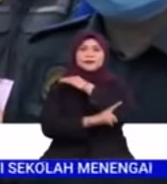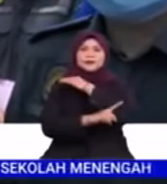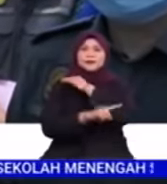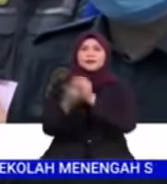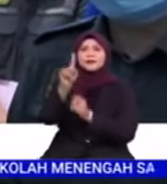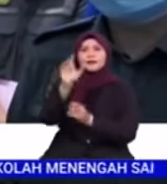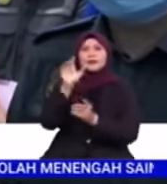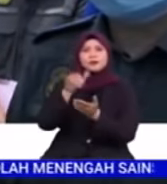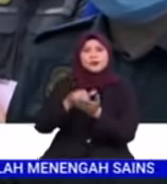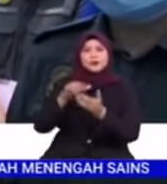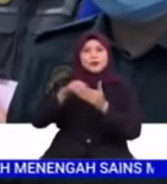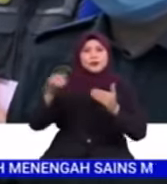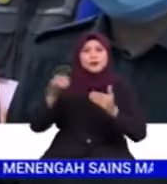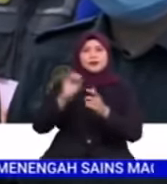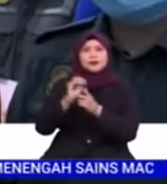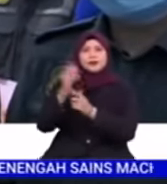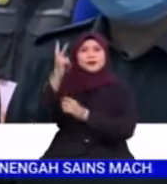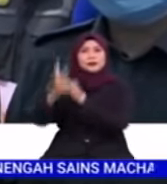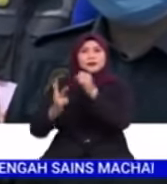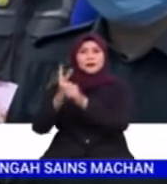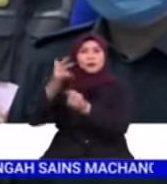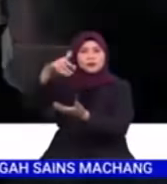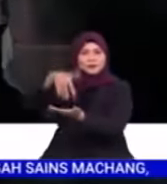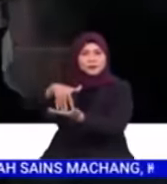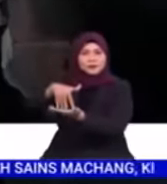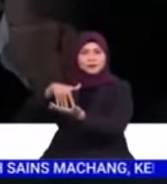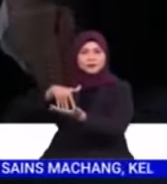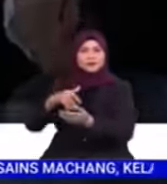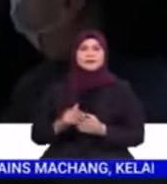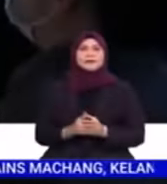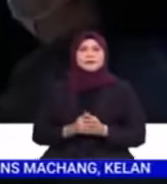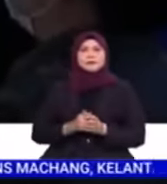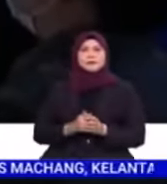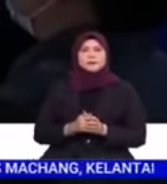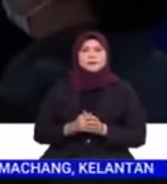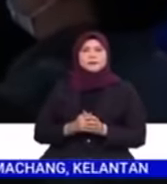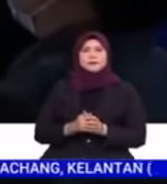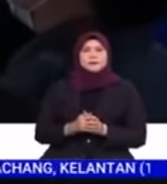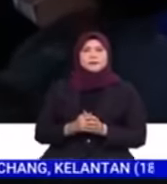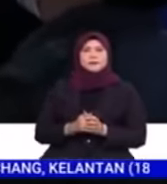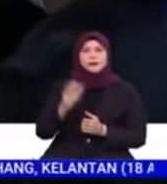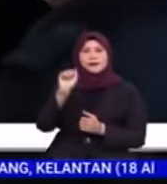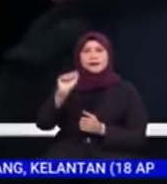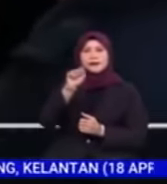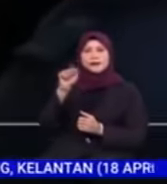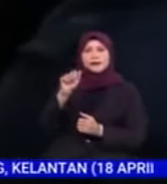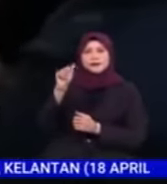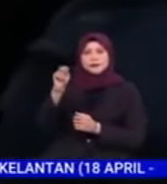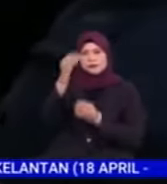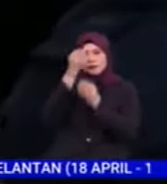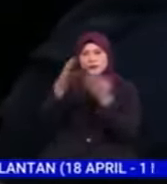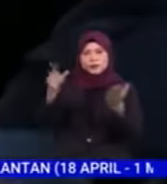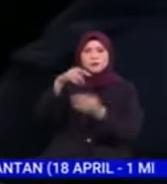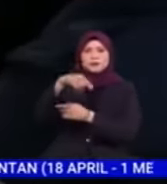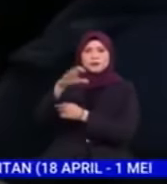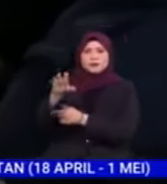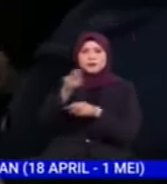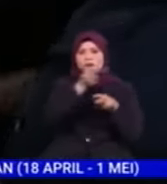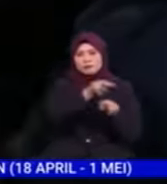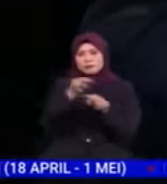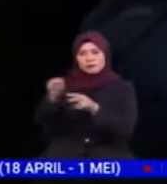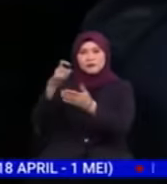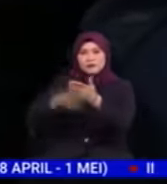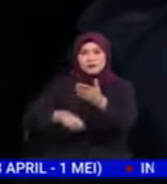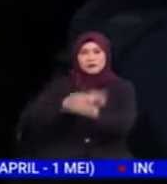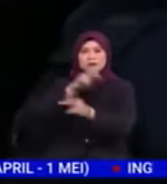single Rp100 tinggi atau tiga tahun jalur begitu untuk rangsangan khas mandi itu miminya selepas lakukan tinjauan